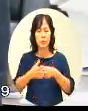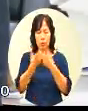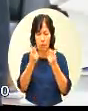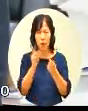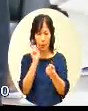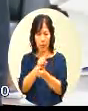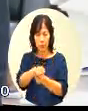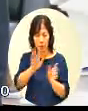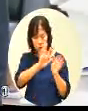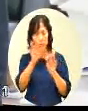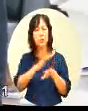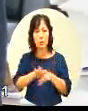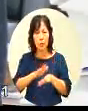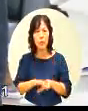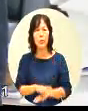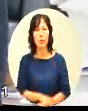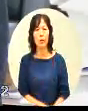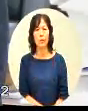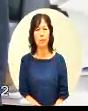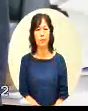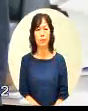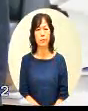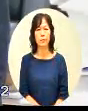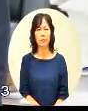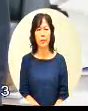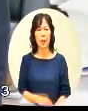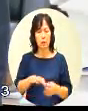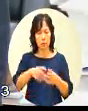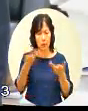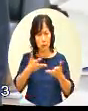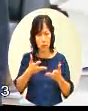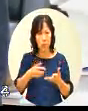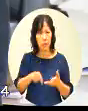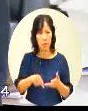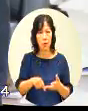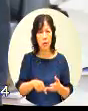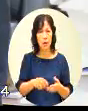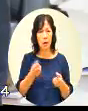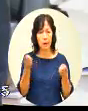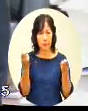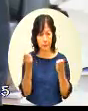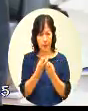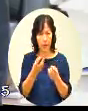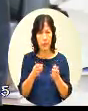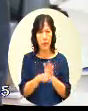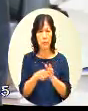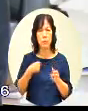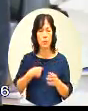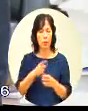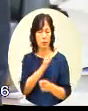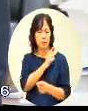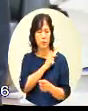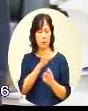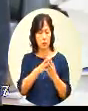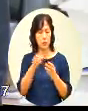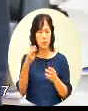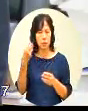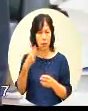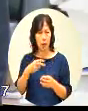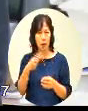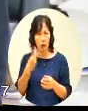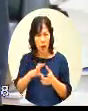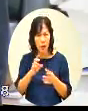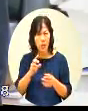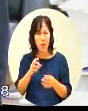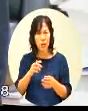个情境或者个案发生。那这个案件因为我发生在我的周遭里面，而且又是我们